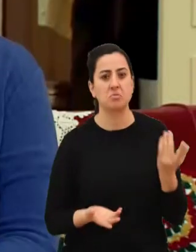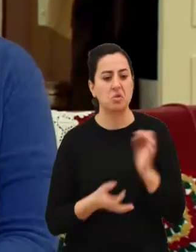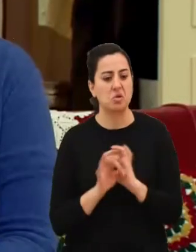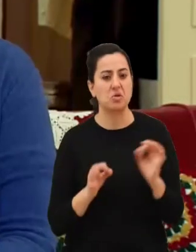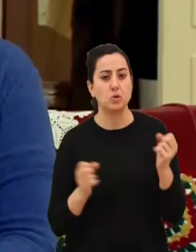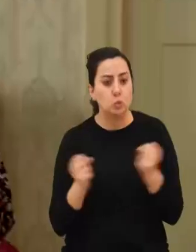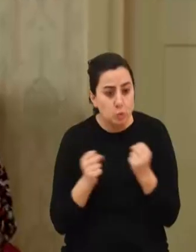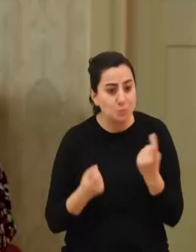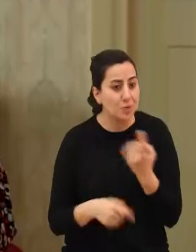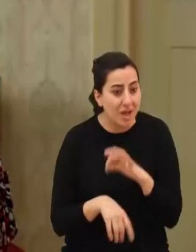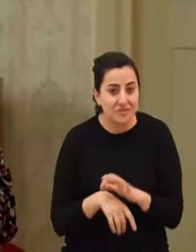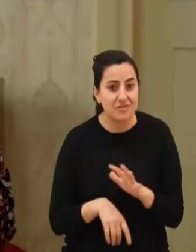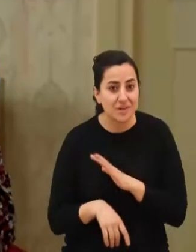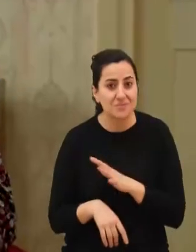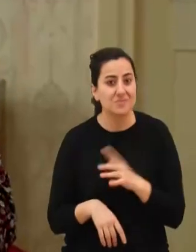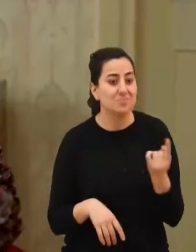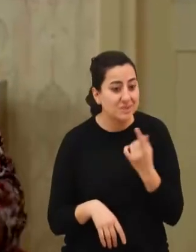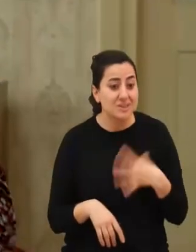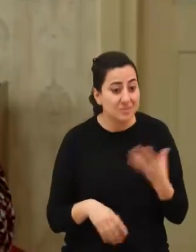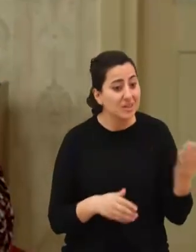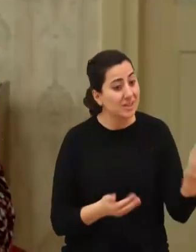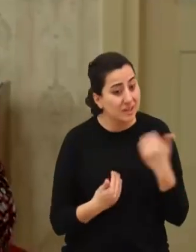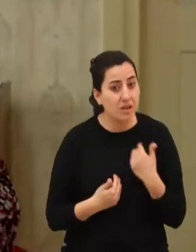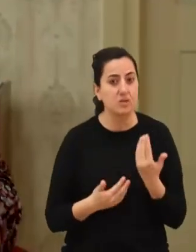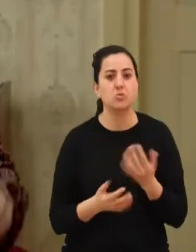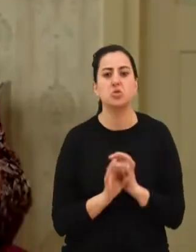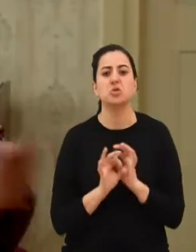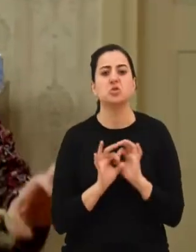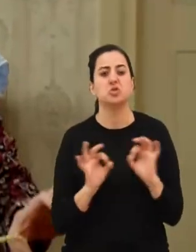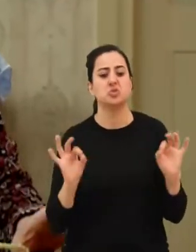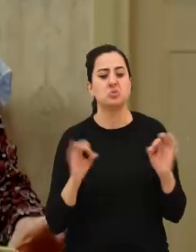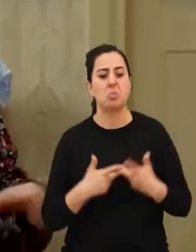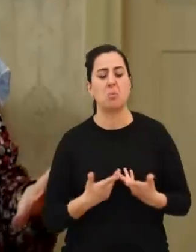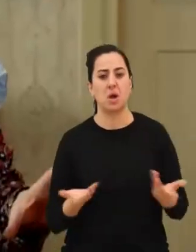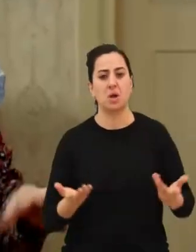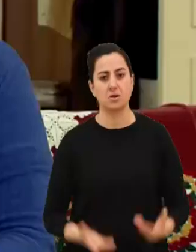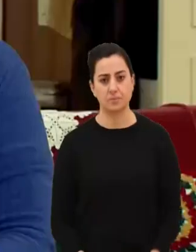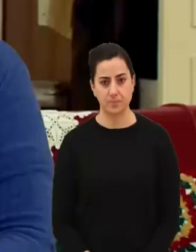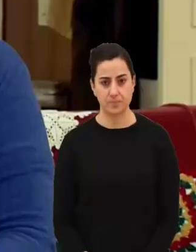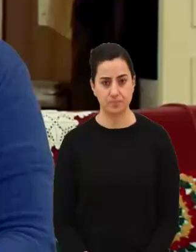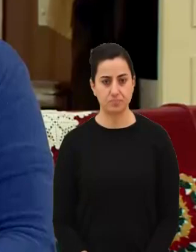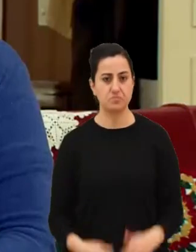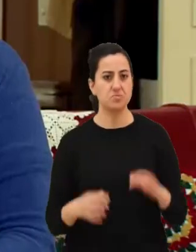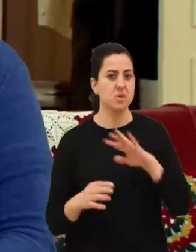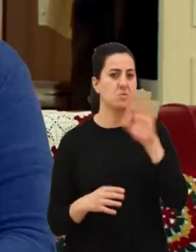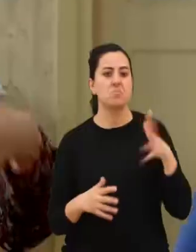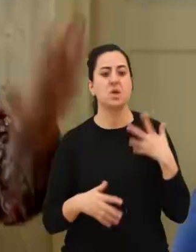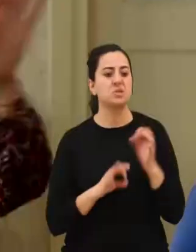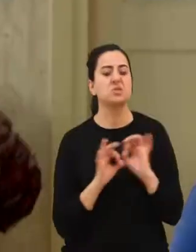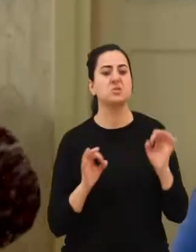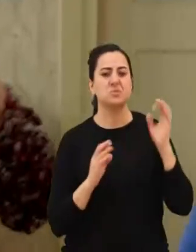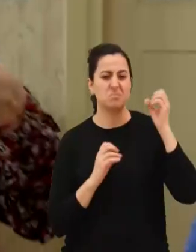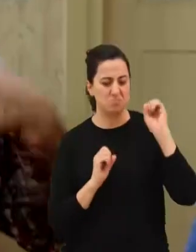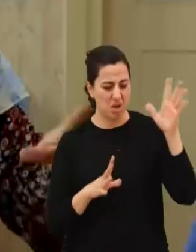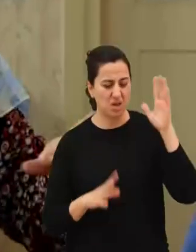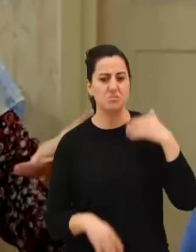misin? Üşüy misin? Hasta mısın? Bir şey misin? Var mı bir derdin? Yok. Hiç yok. Hiç. Herkes merak eder etme. Bırak